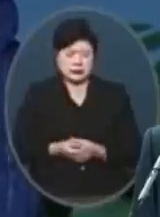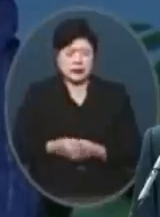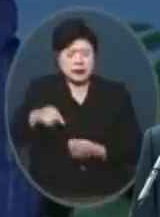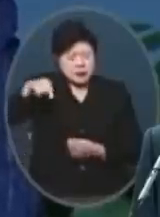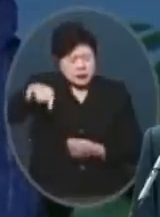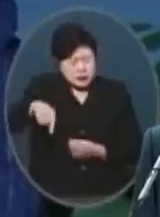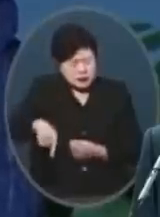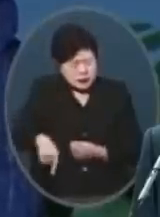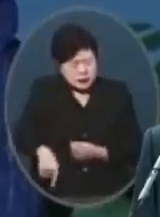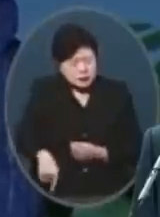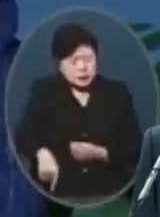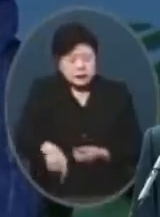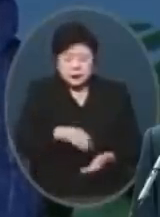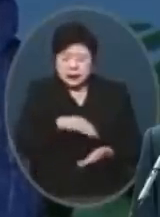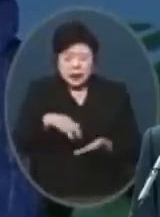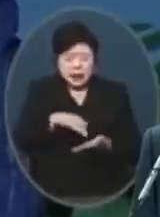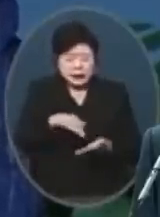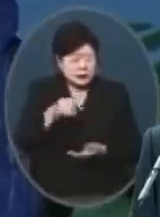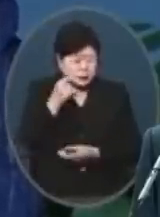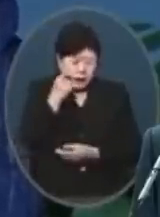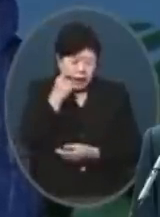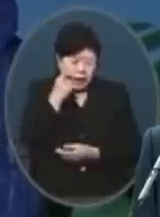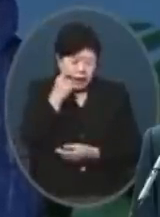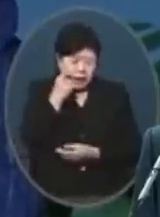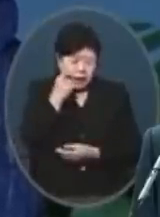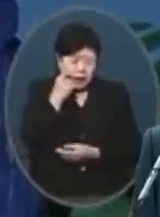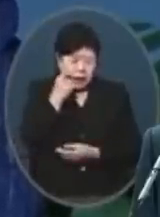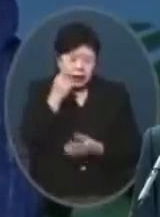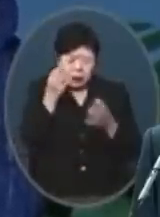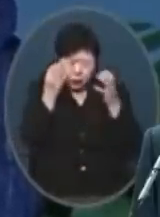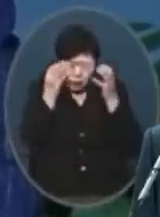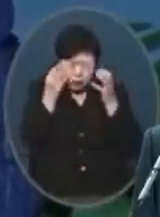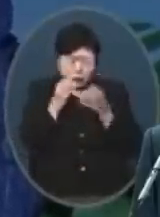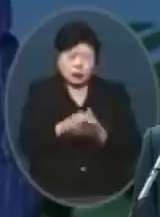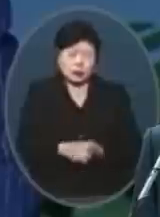깊이를 헤아릴 수 없는 고통도